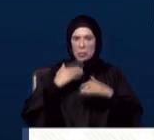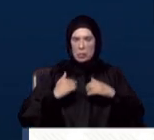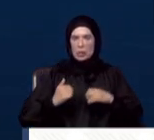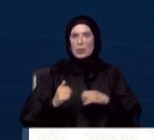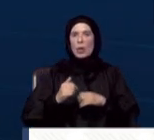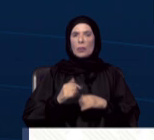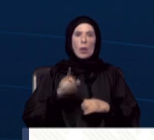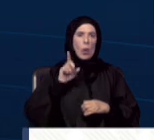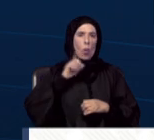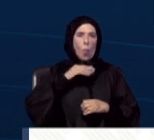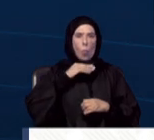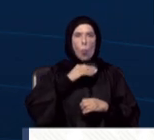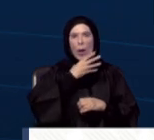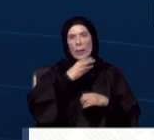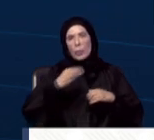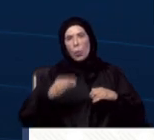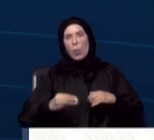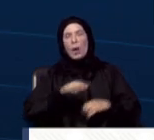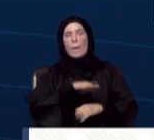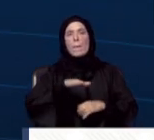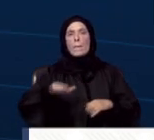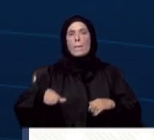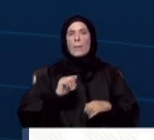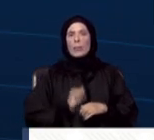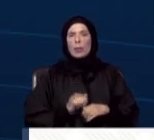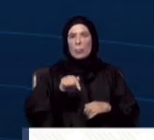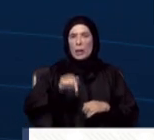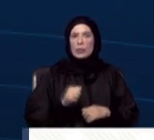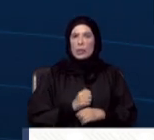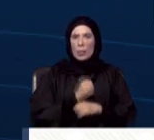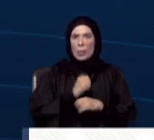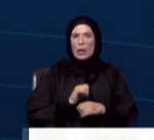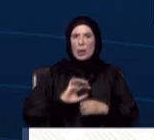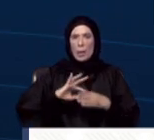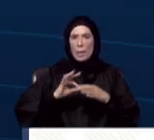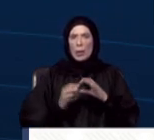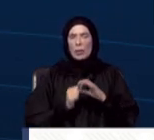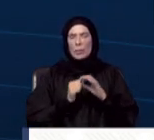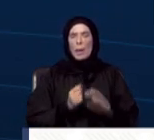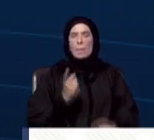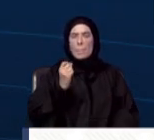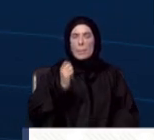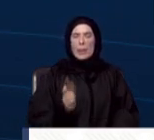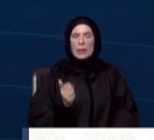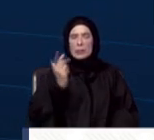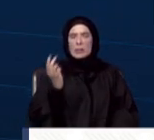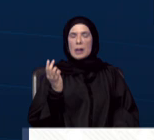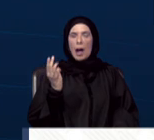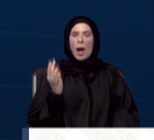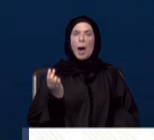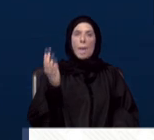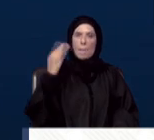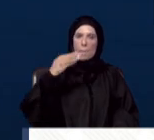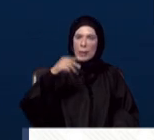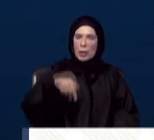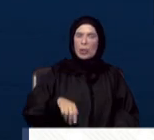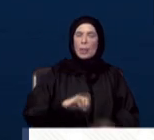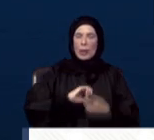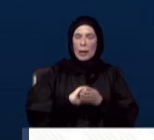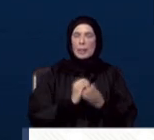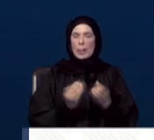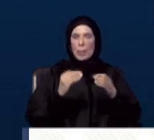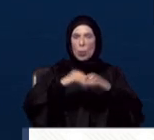والوليد والطفل والتي اق اقيمت ضمن اعمال الجمعيه العامه 49 بعد المئه للاتحاد